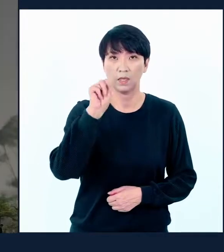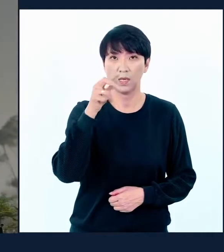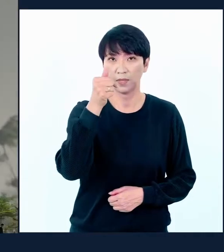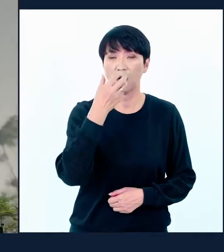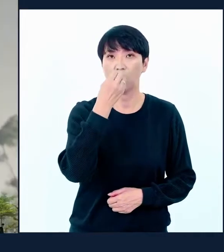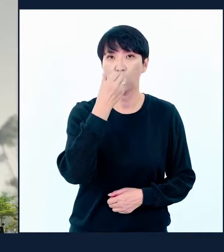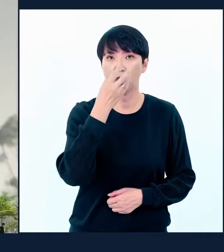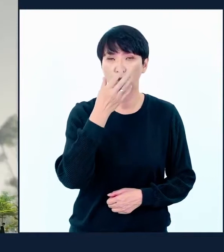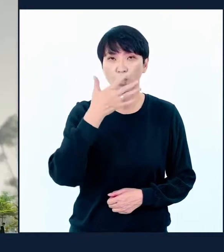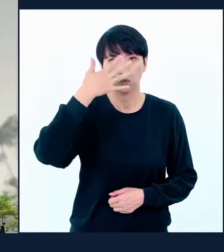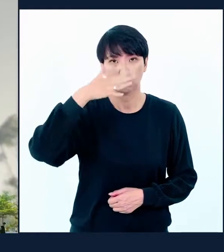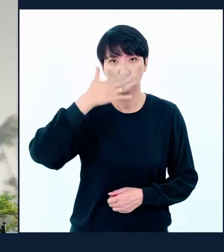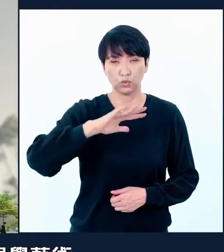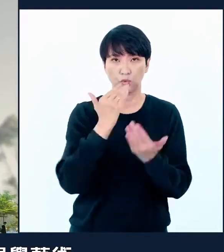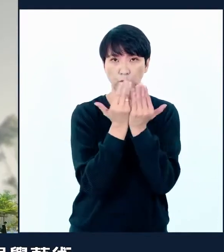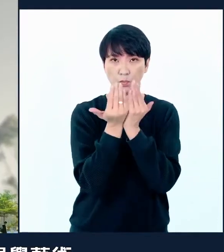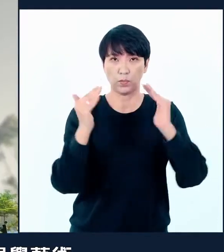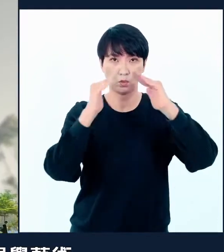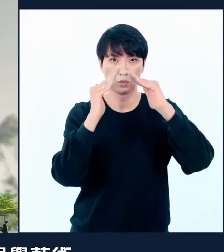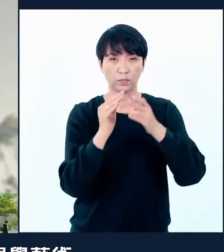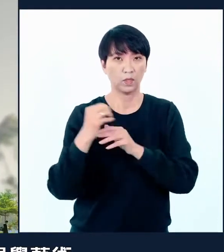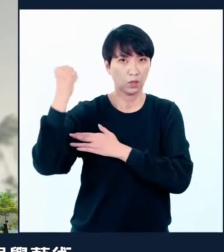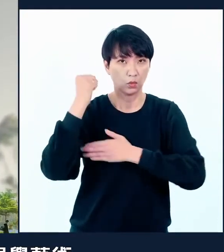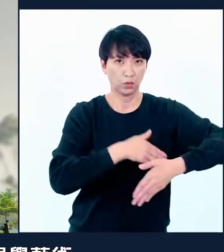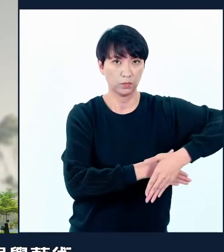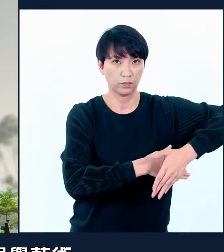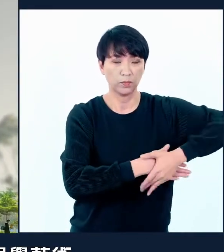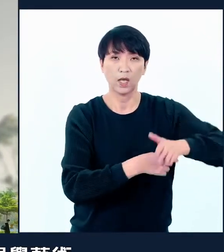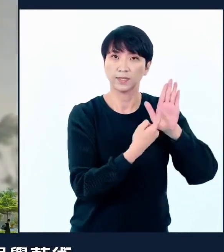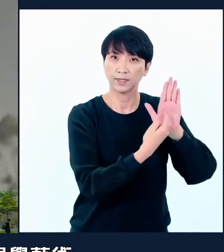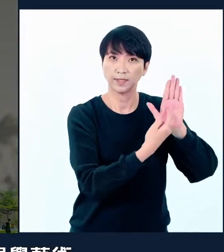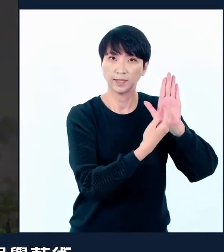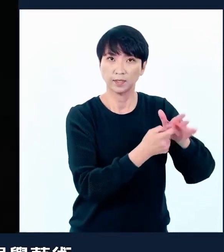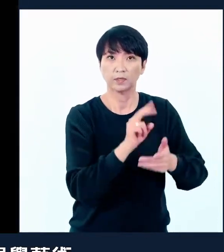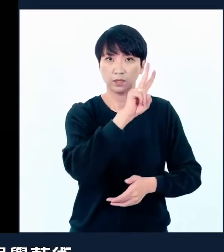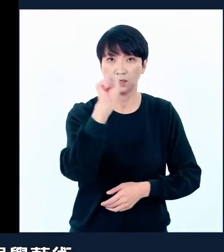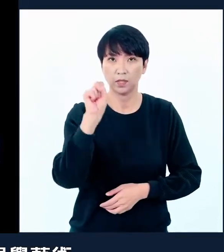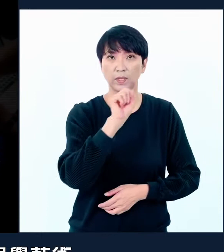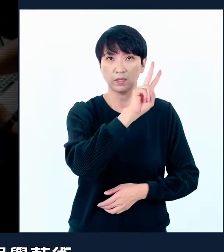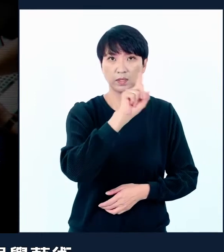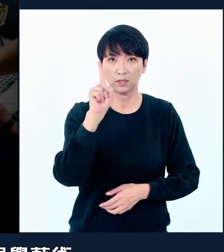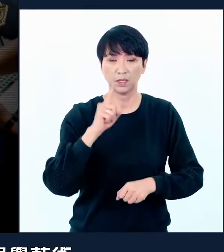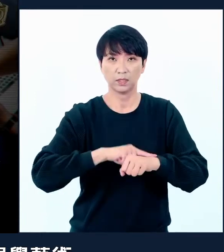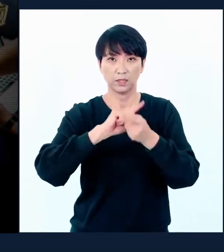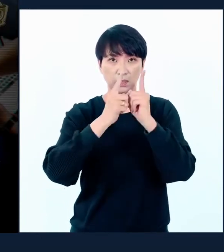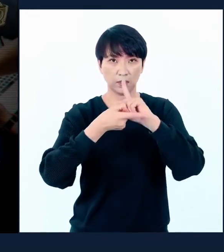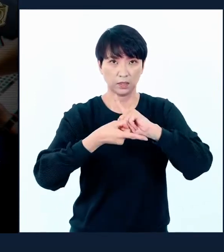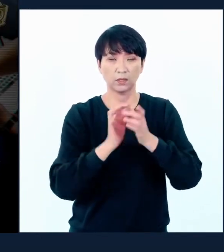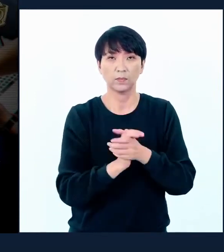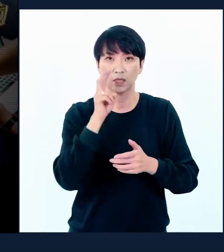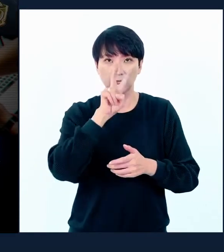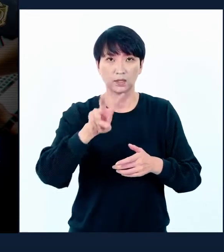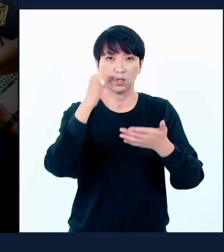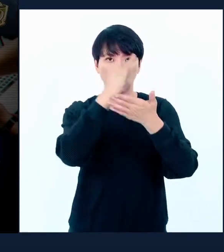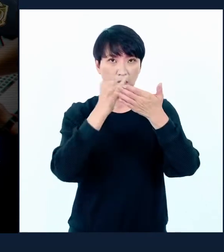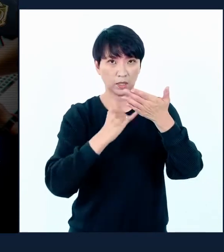M 家是香港崭新的博物馆，致力收藏和展示20及21世纪的视觉艺术、设计及